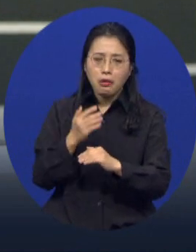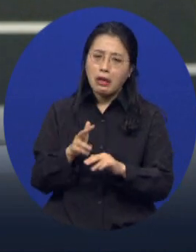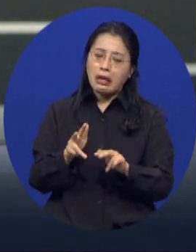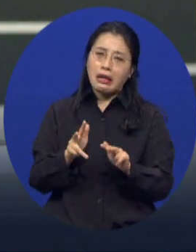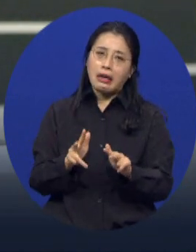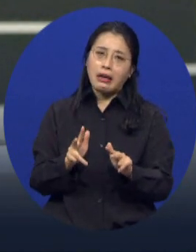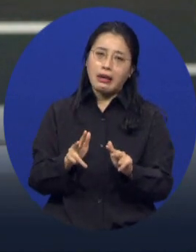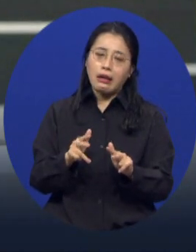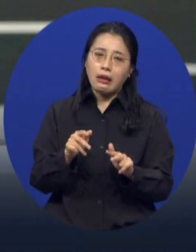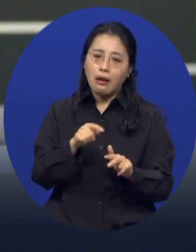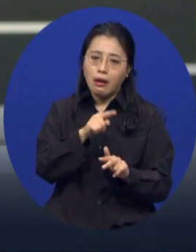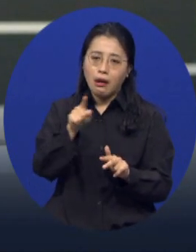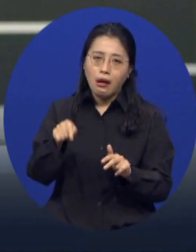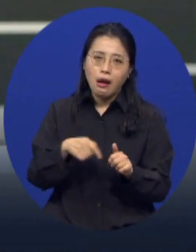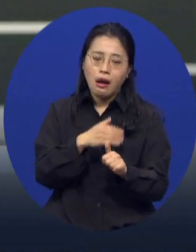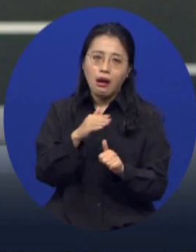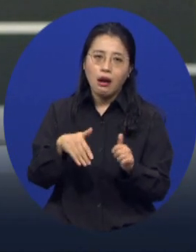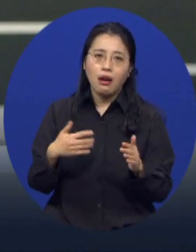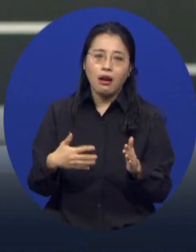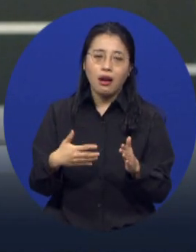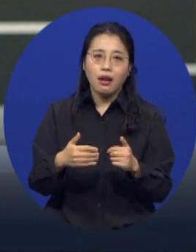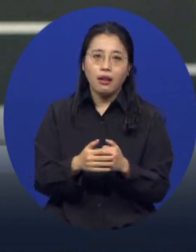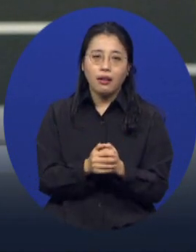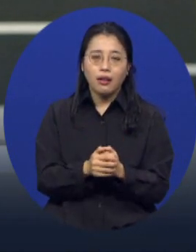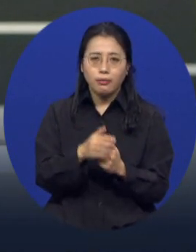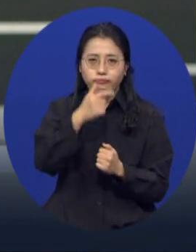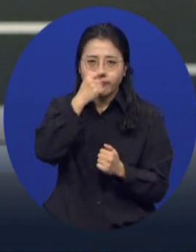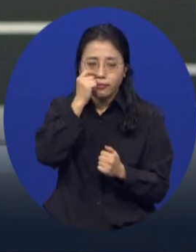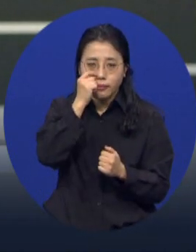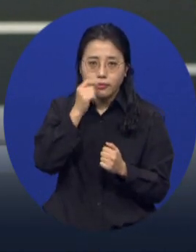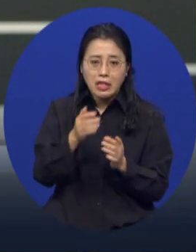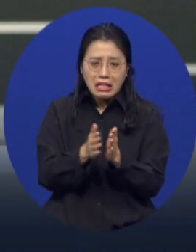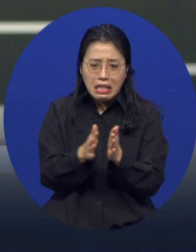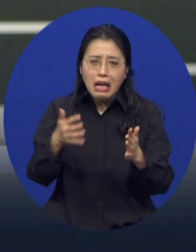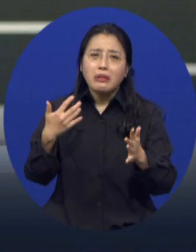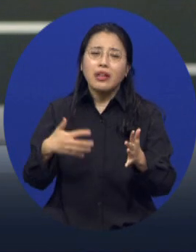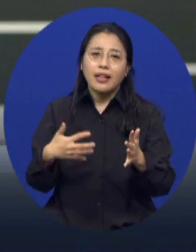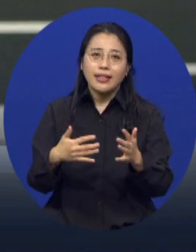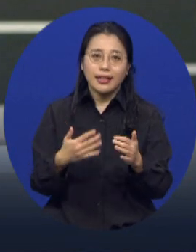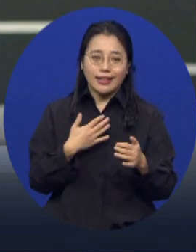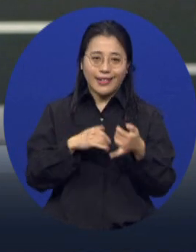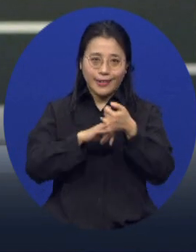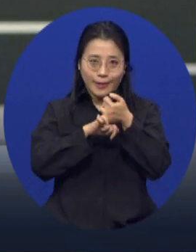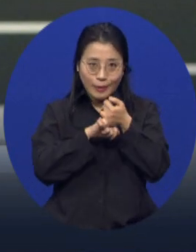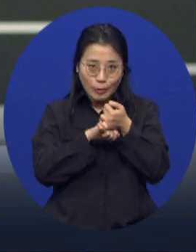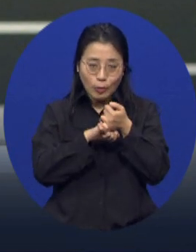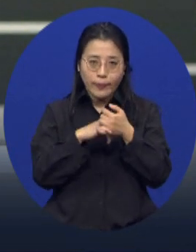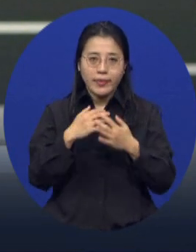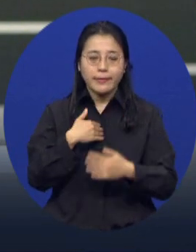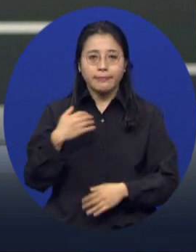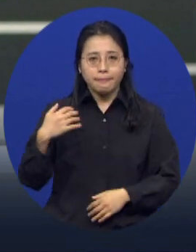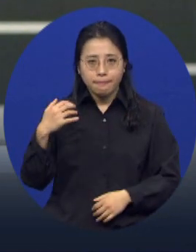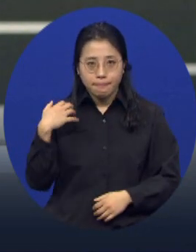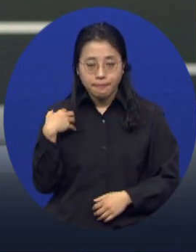아직이 아니라 없어버렸어요. 시작한 제가 반드시 책임지고